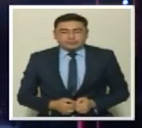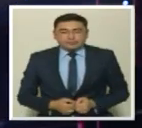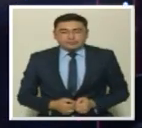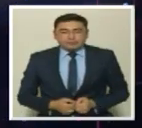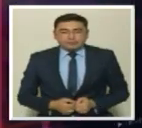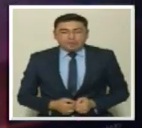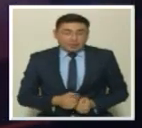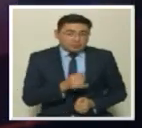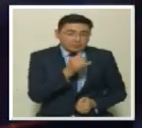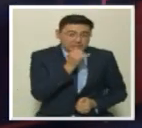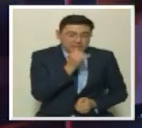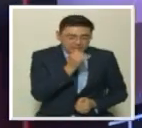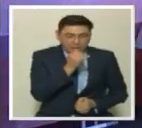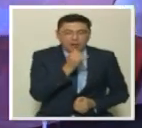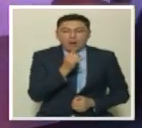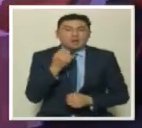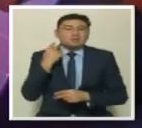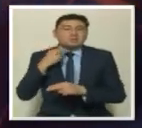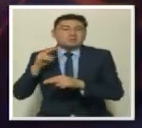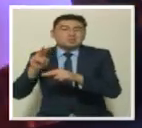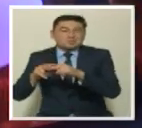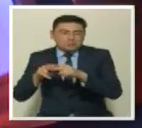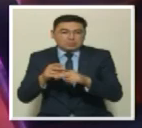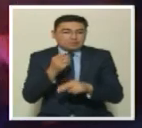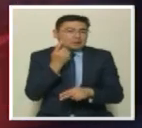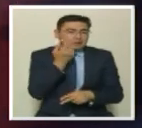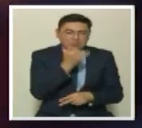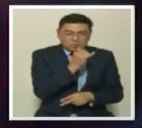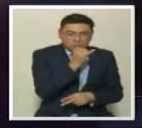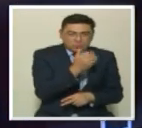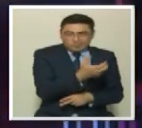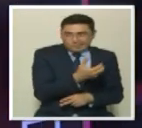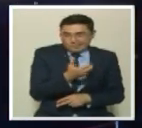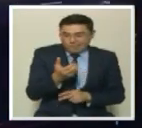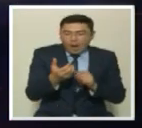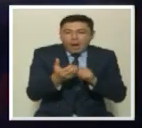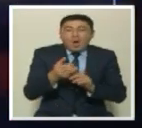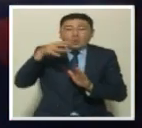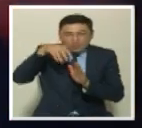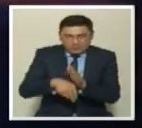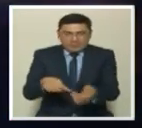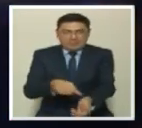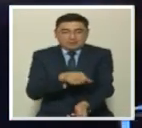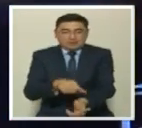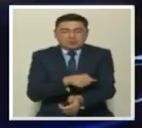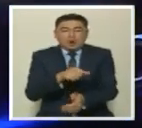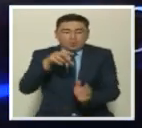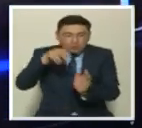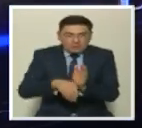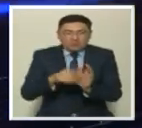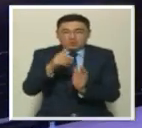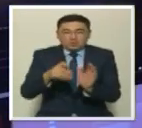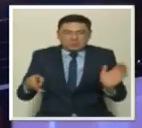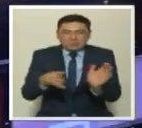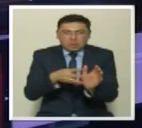в пачке сигарет пытались пронести Трамадол в следственный изолятор области табак заменили 120 таблетками лекарственного